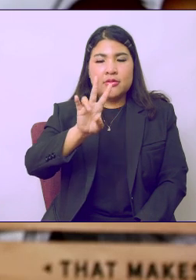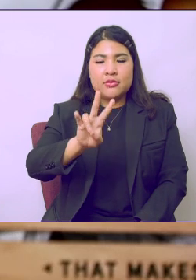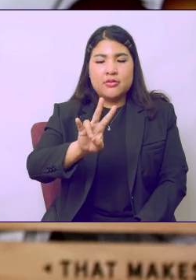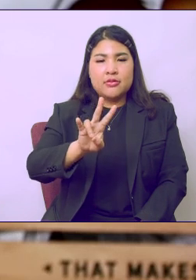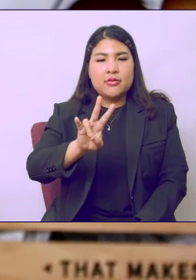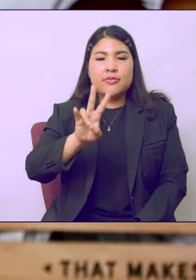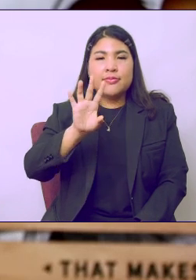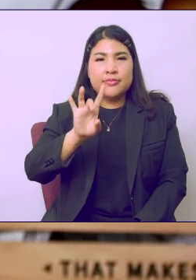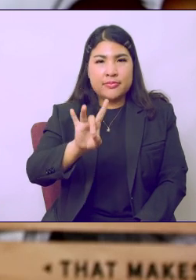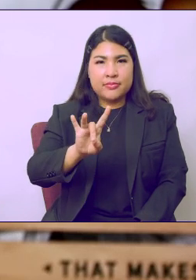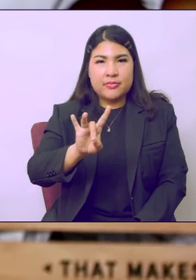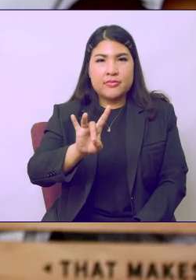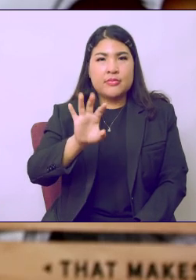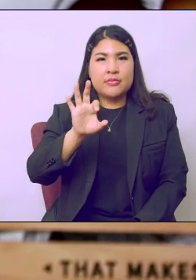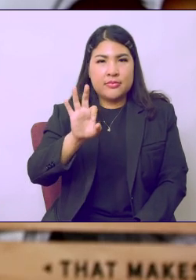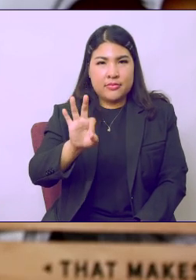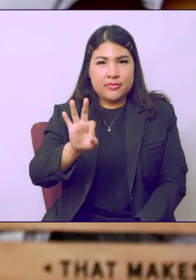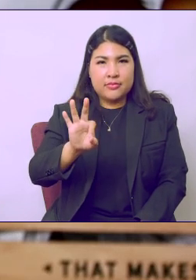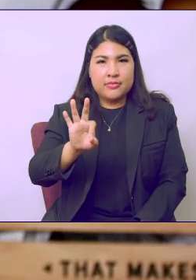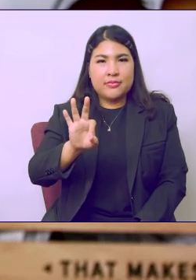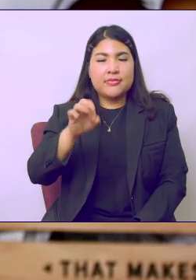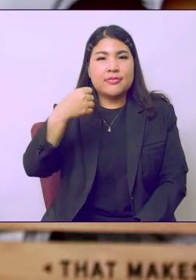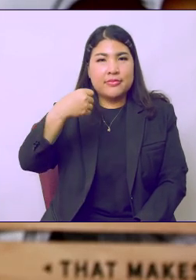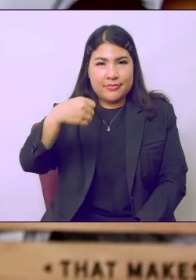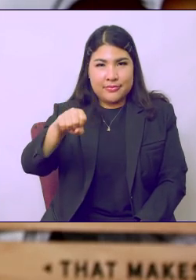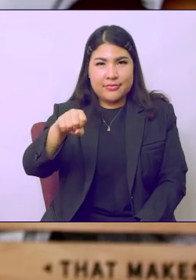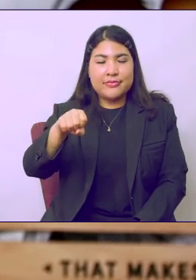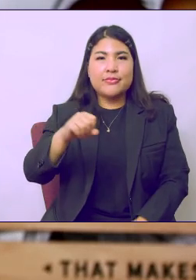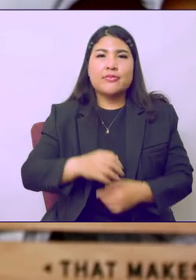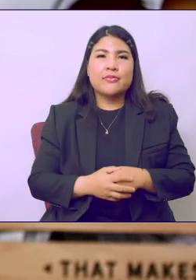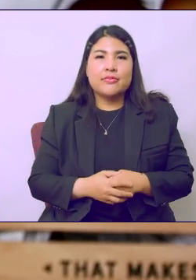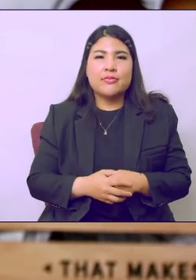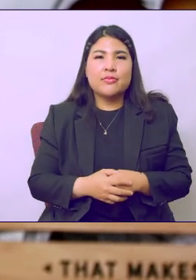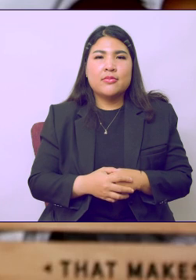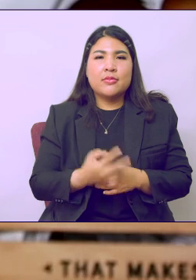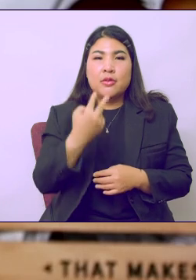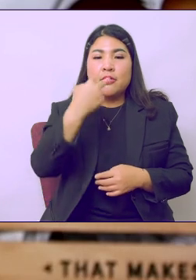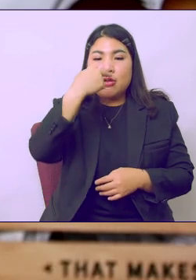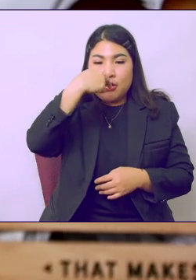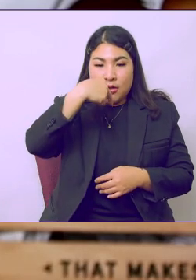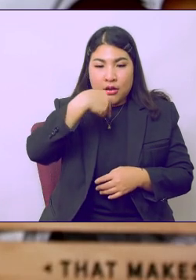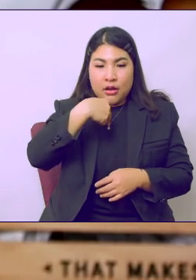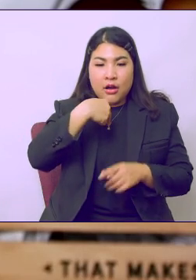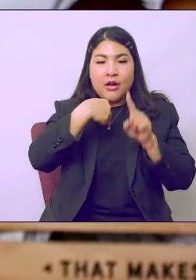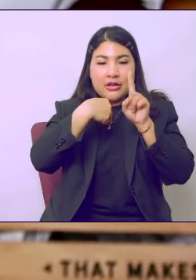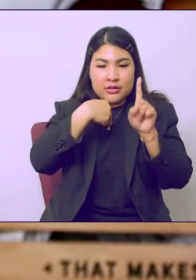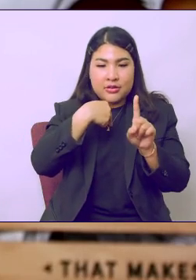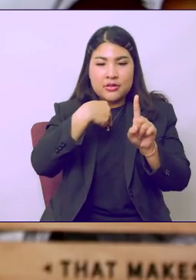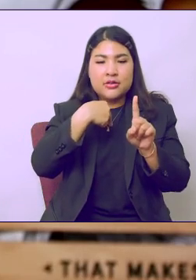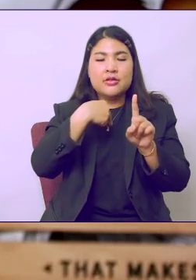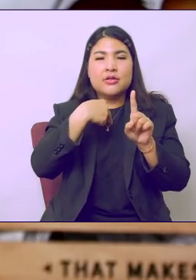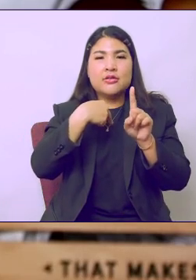67 8 9 10หายใจเข้านับ 1-5ครับ